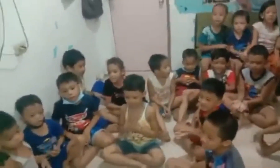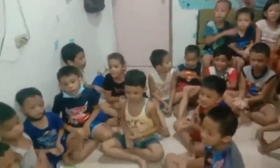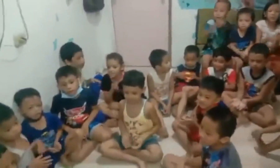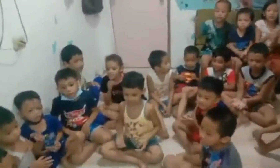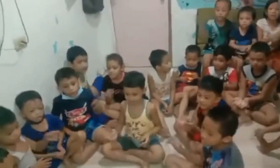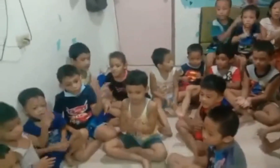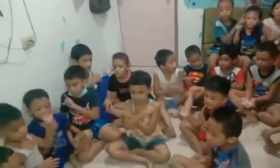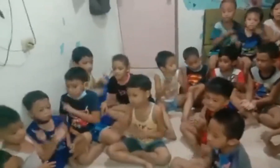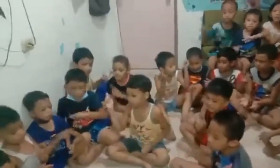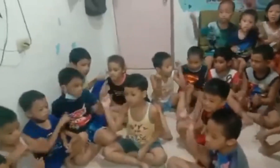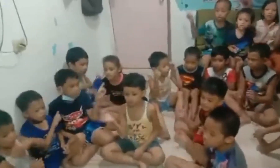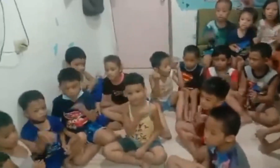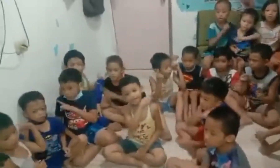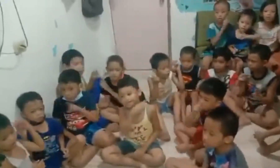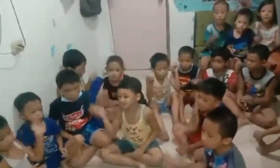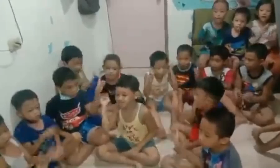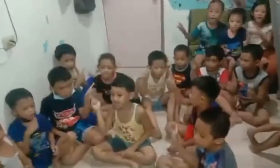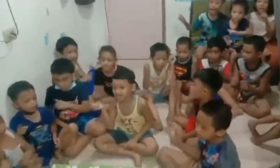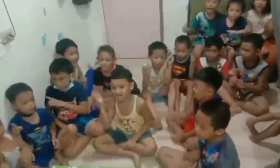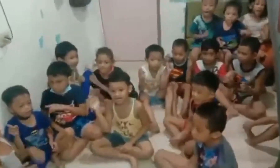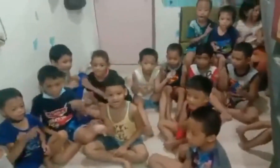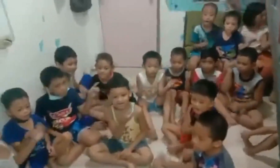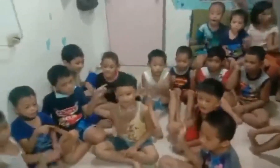lahat. Di